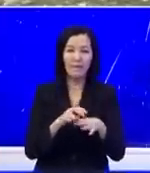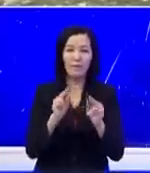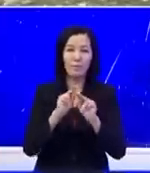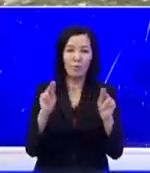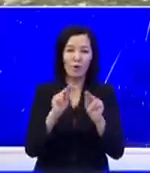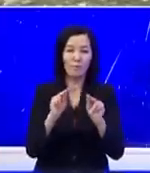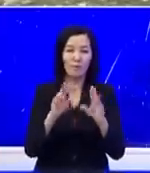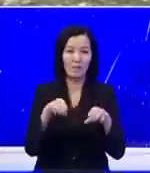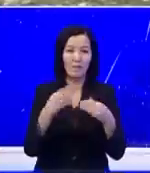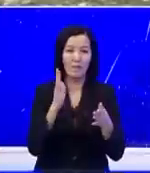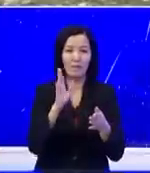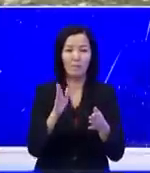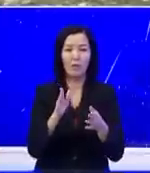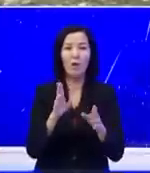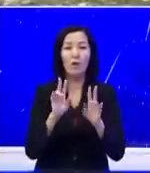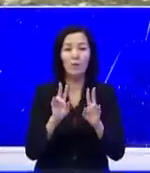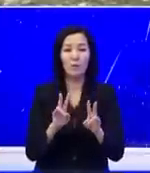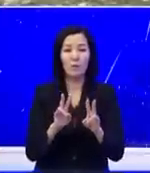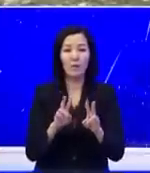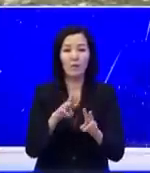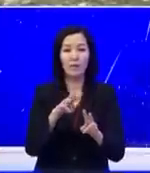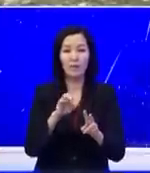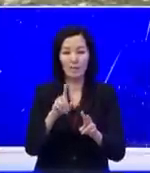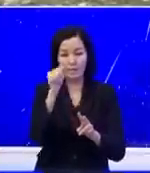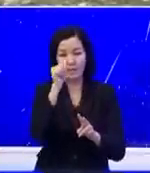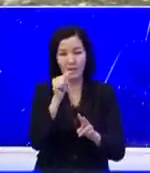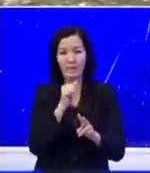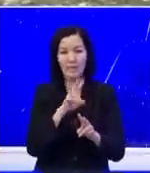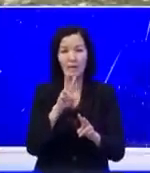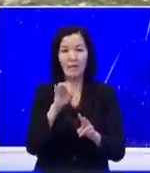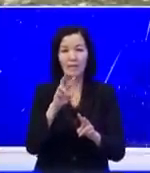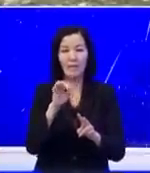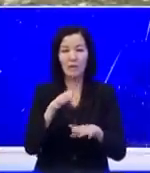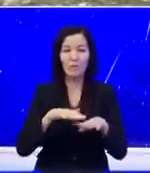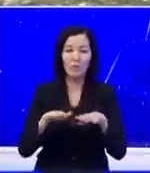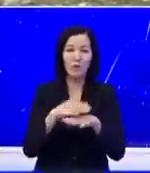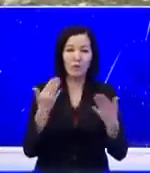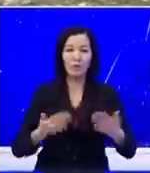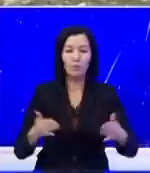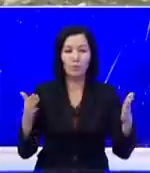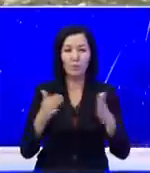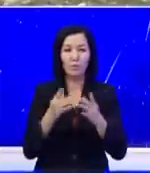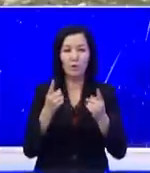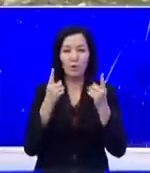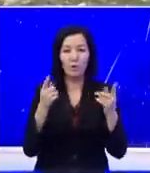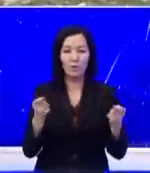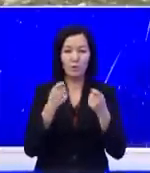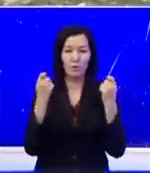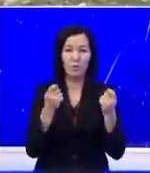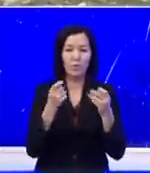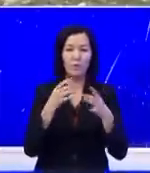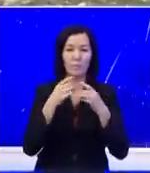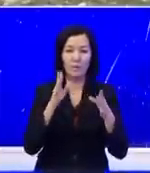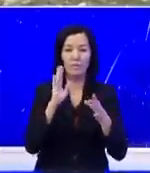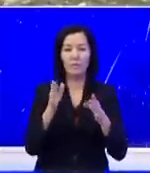мұғалімдерге үлестіріледі. Демек, тамыз айында нарынқолдық тұрғындар осы тұрғын үй кешенінде дүрілдетіп отырып, қоныс